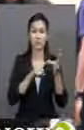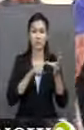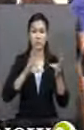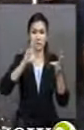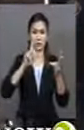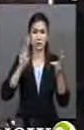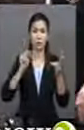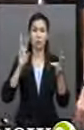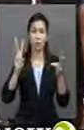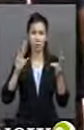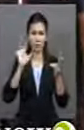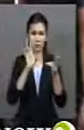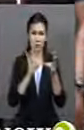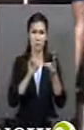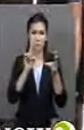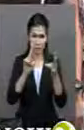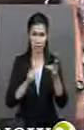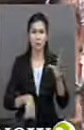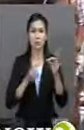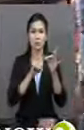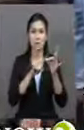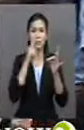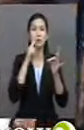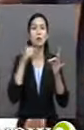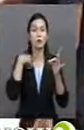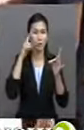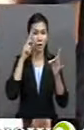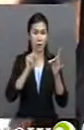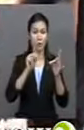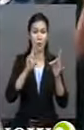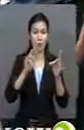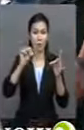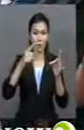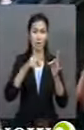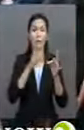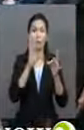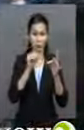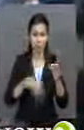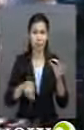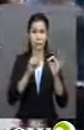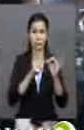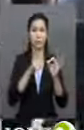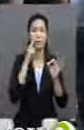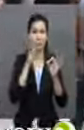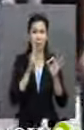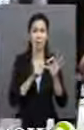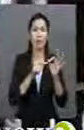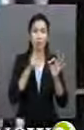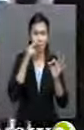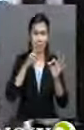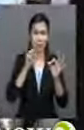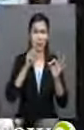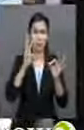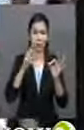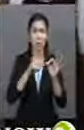วรทิพนวลอายุ71ปีนายนางรงพดุงศักดิ์อายุ60ปีนายสรวัฒน์กุรจินดา